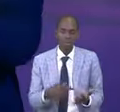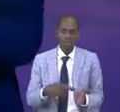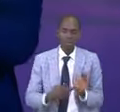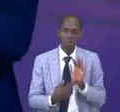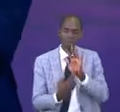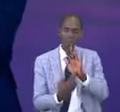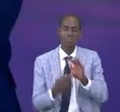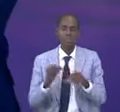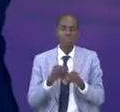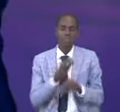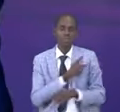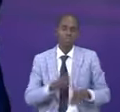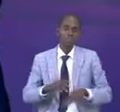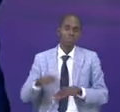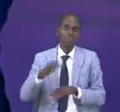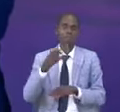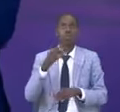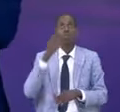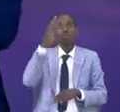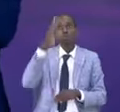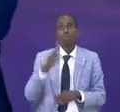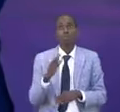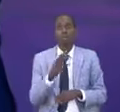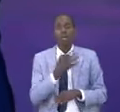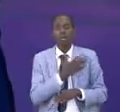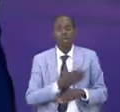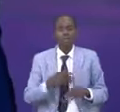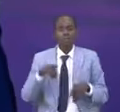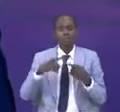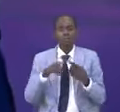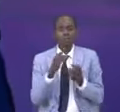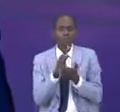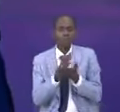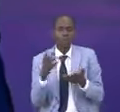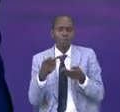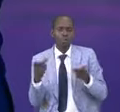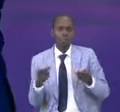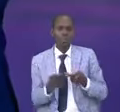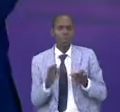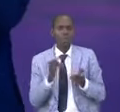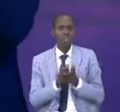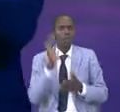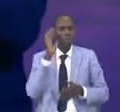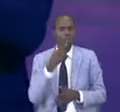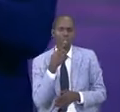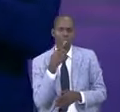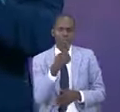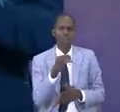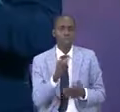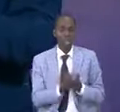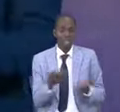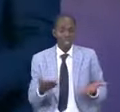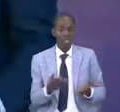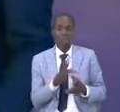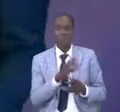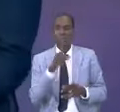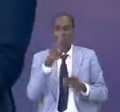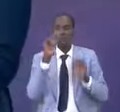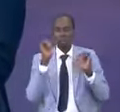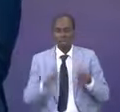comme vous disent personne ne peut prêcher ici meilleur des il y a des autochtones qui ont été convertis et qui adorent Dieu